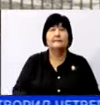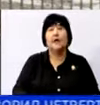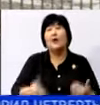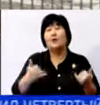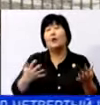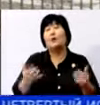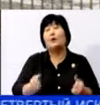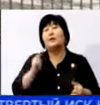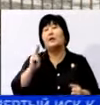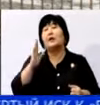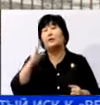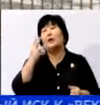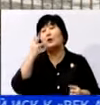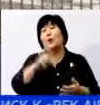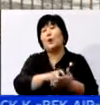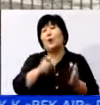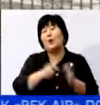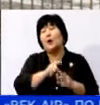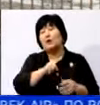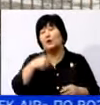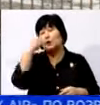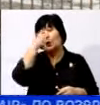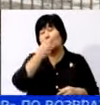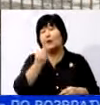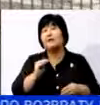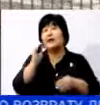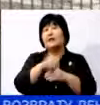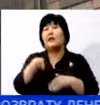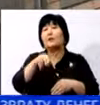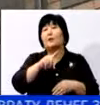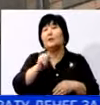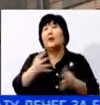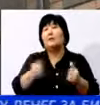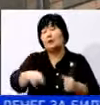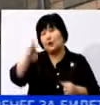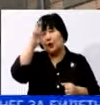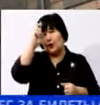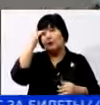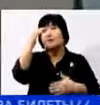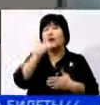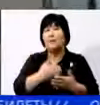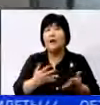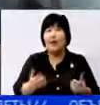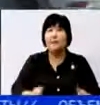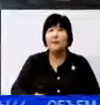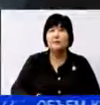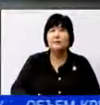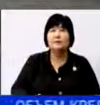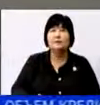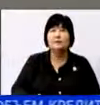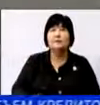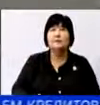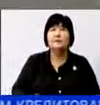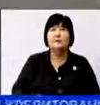Сегодня получила квартиру трехкомнатную. В течение года пополняла депозит и получила через государственную программу.